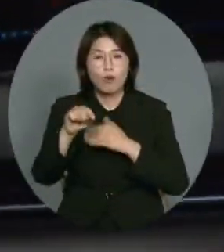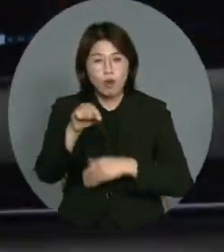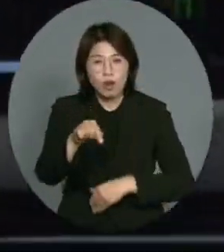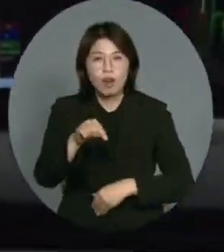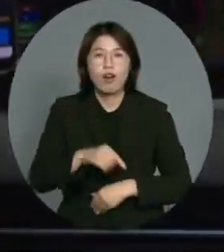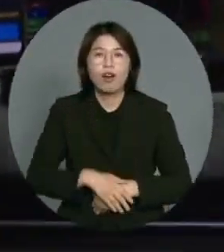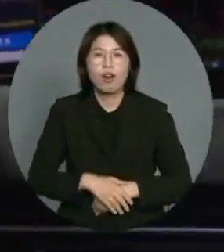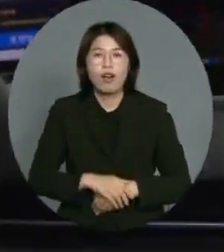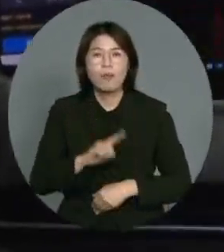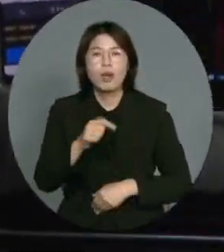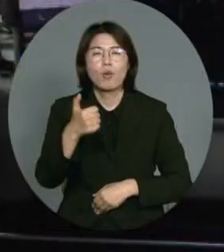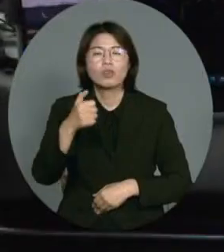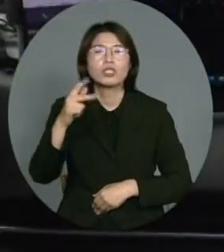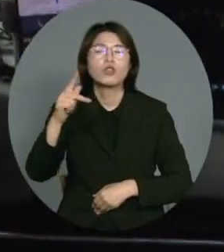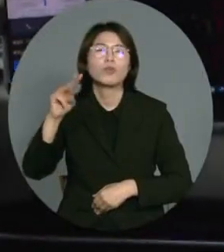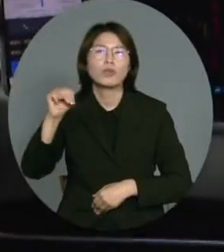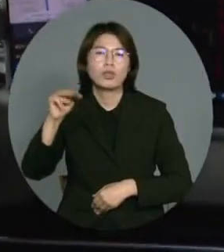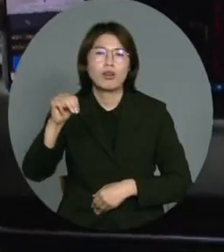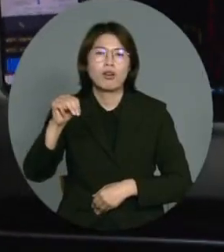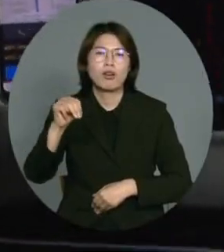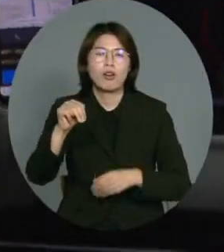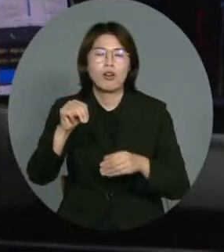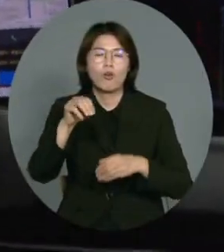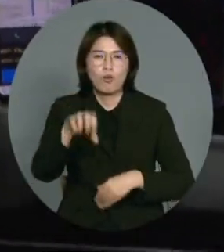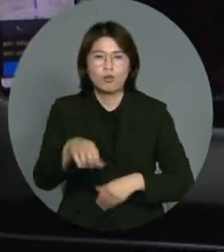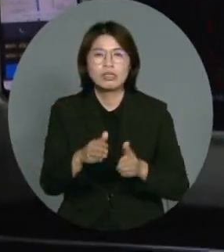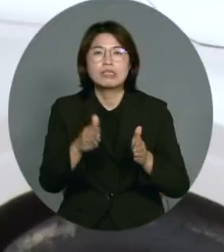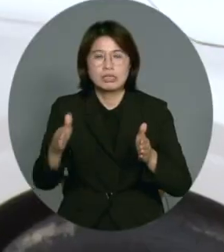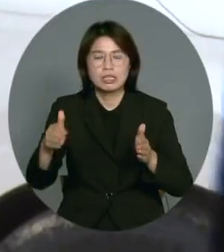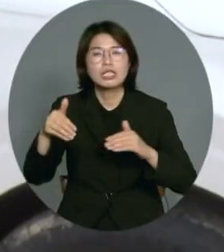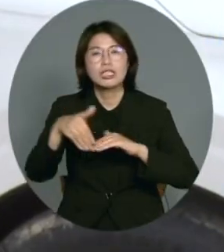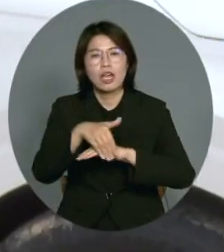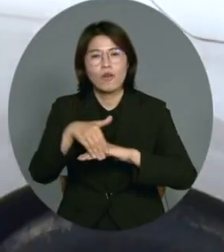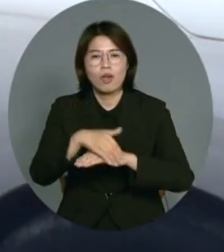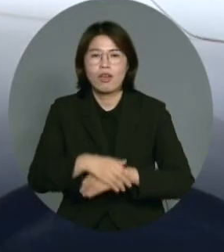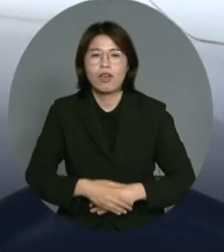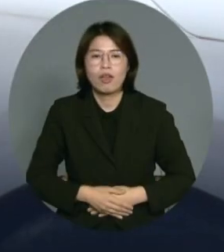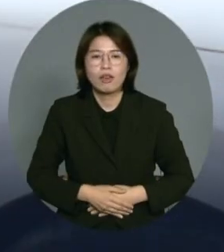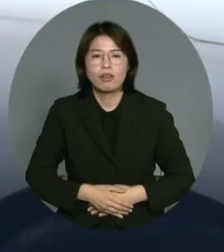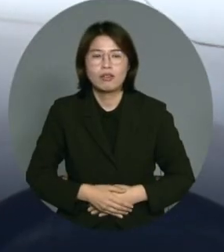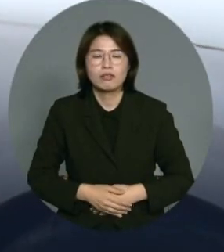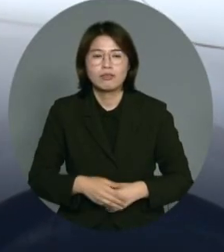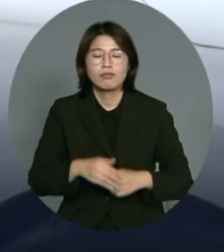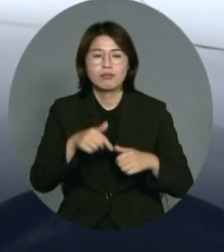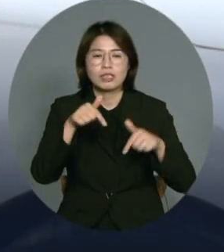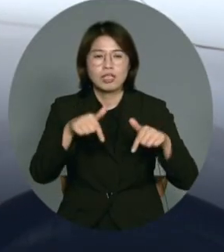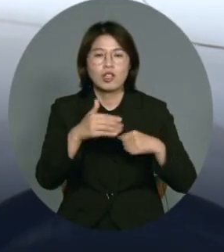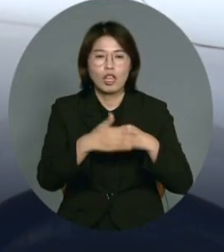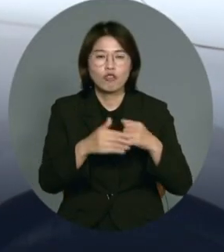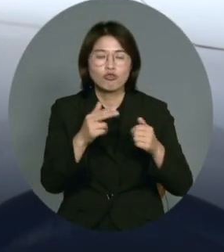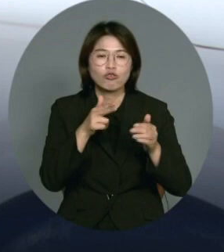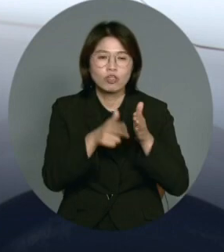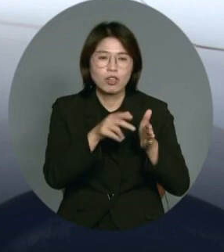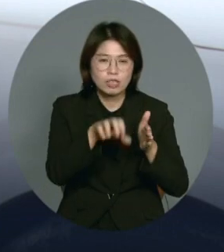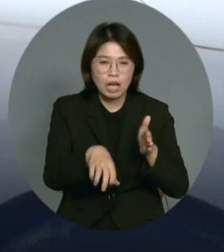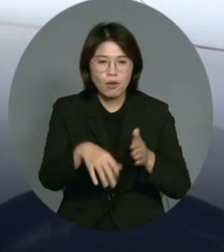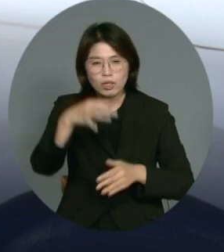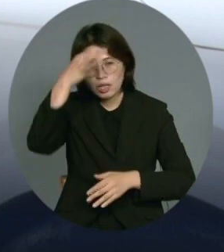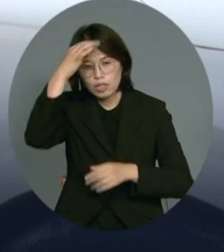교통체계를 150km 구간으로 늘릴 예정입니다. 서대구 역사와 그리고 저 테크노폴리스를